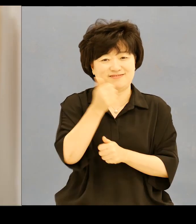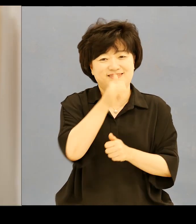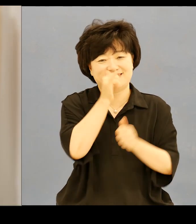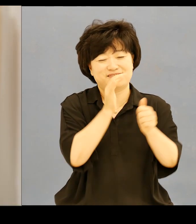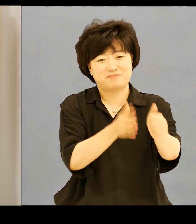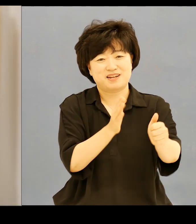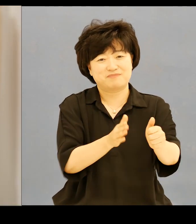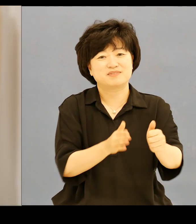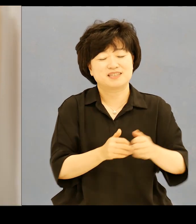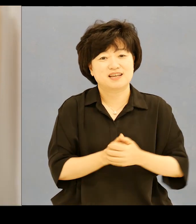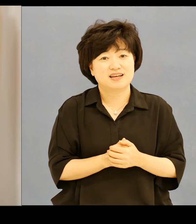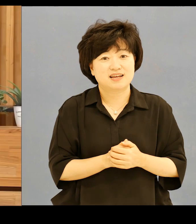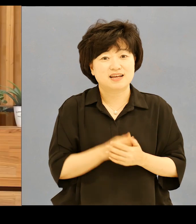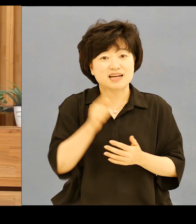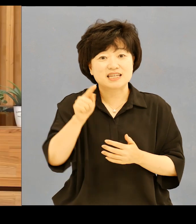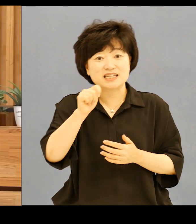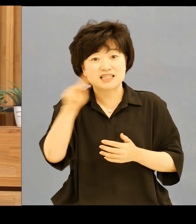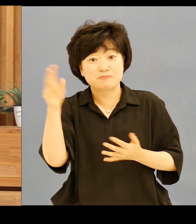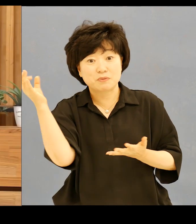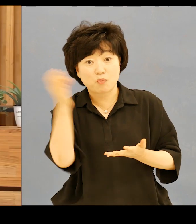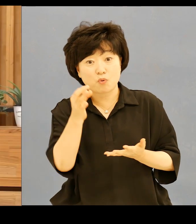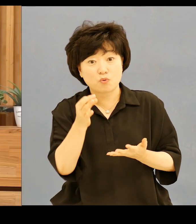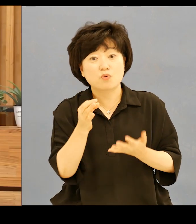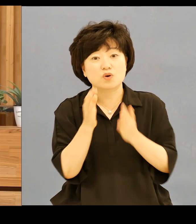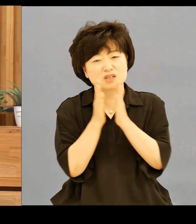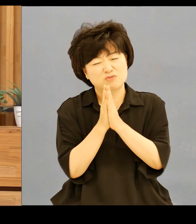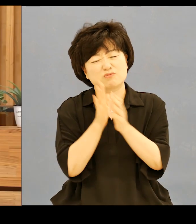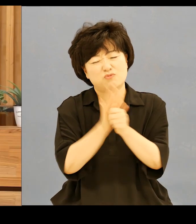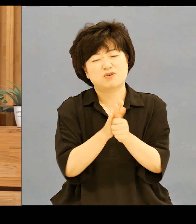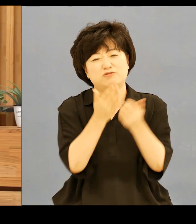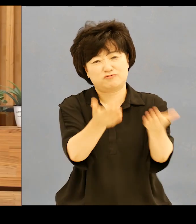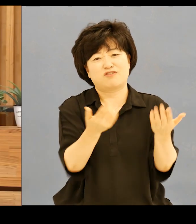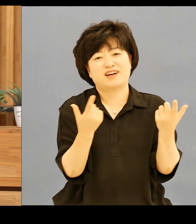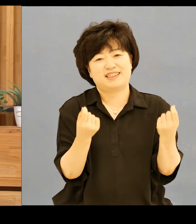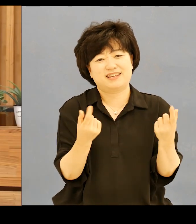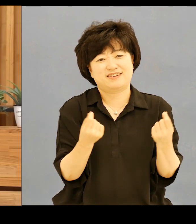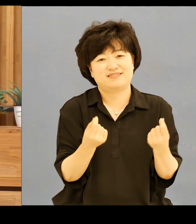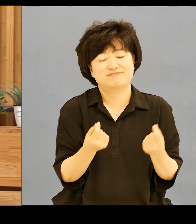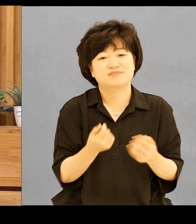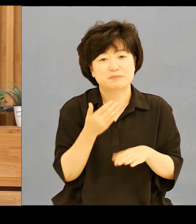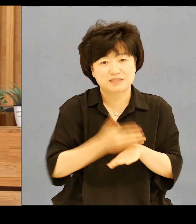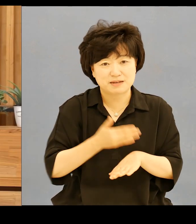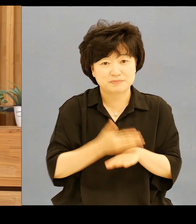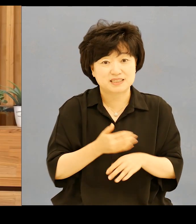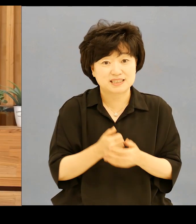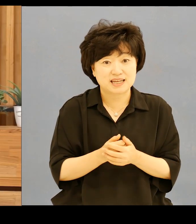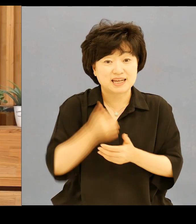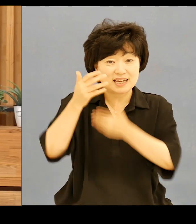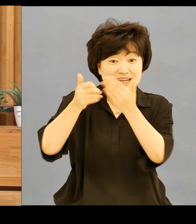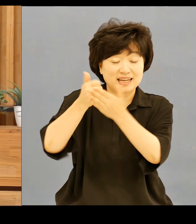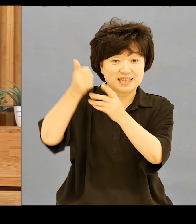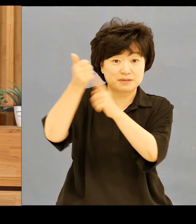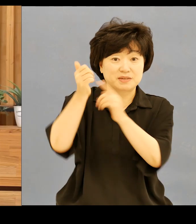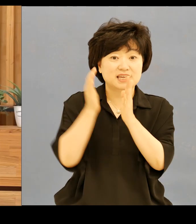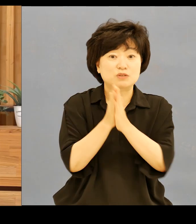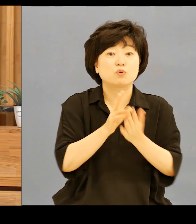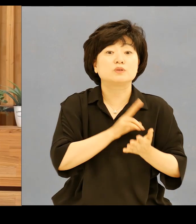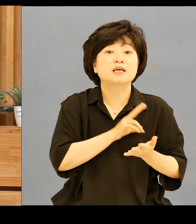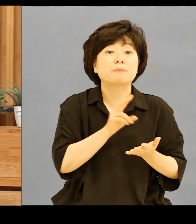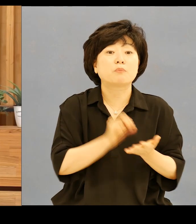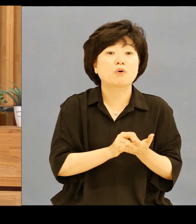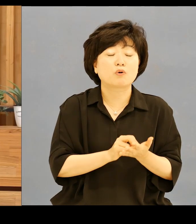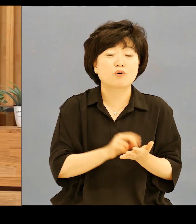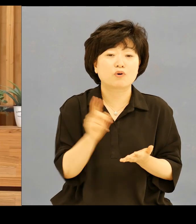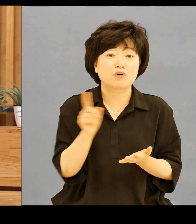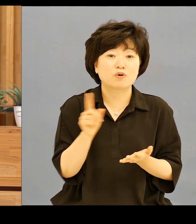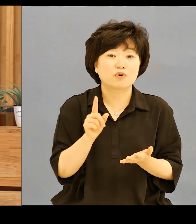들었어요. 감사합니다. 이 방송을 보시고 많은 분들이 기도가 축복해 주실 것 같아요. 감사합니다. 하나님께 오늘 기도 제목, 많은